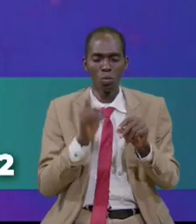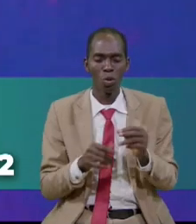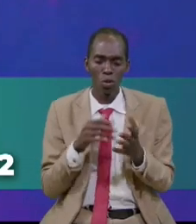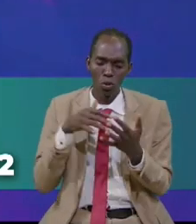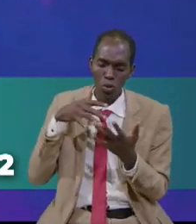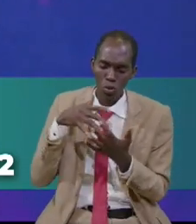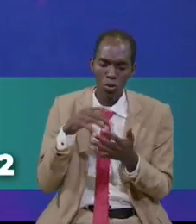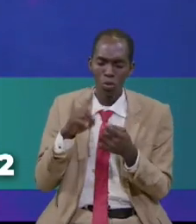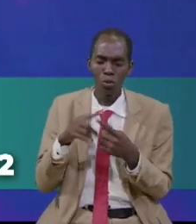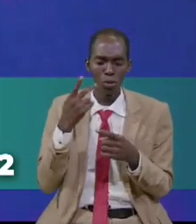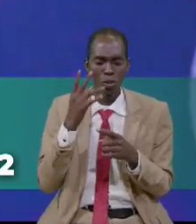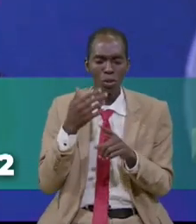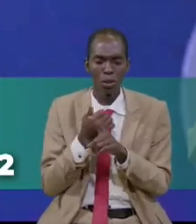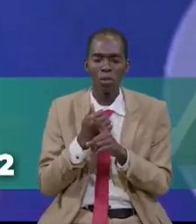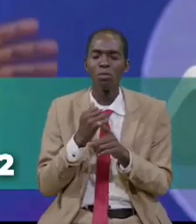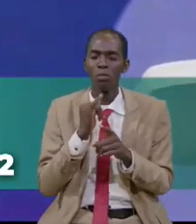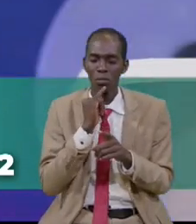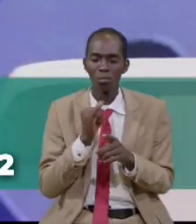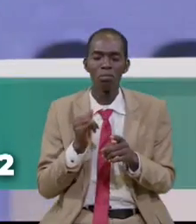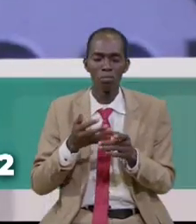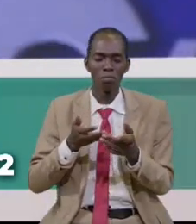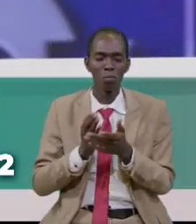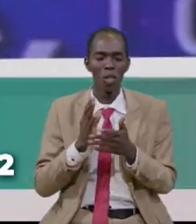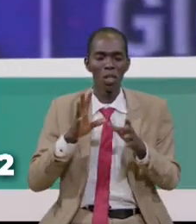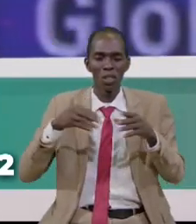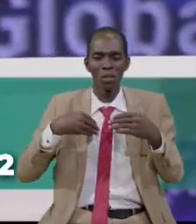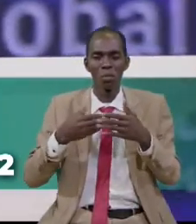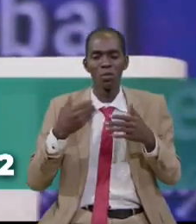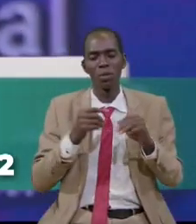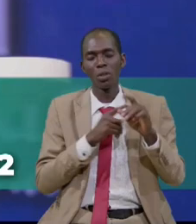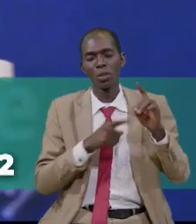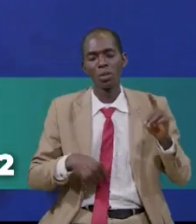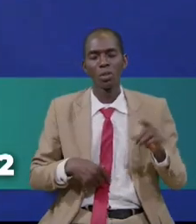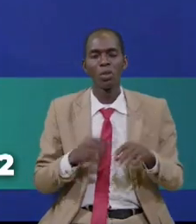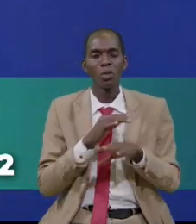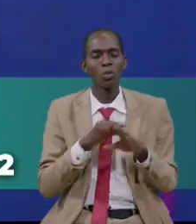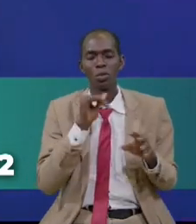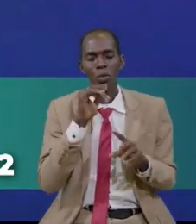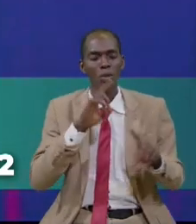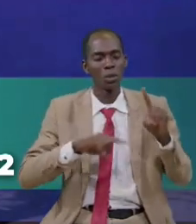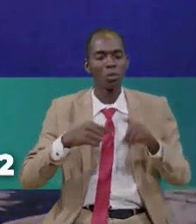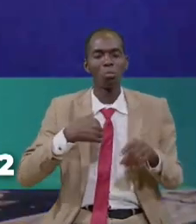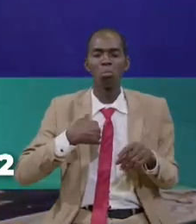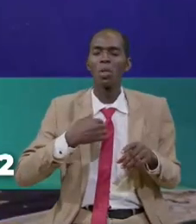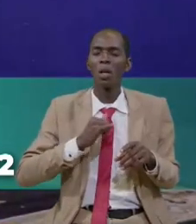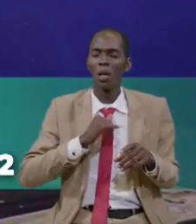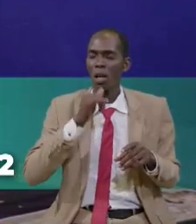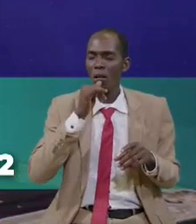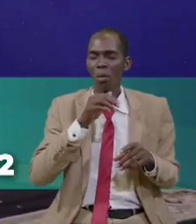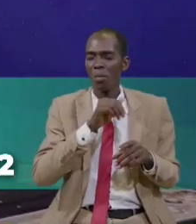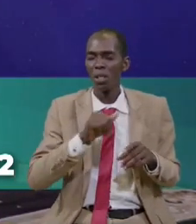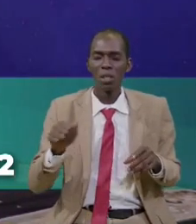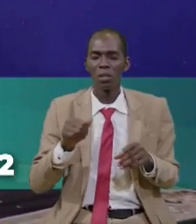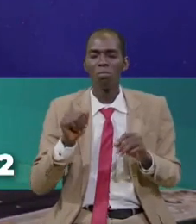comme devant Dieu comme un homme éprouvé. Oh, je suis établi, ministre. Va au-delà. Efforce-toi de te